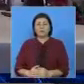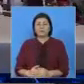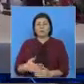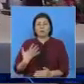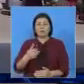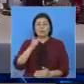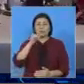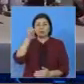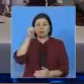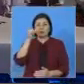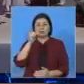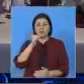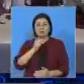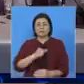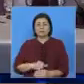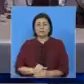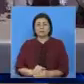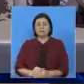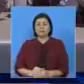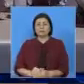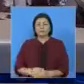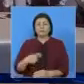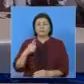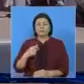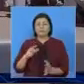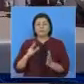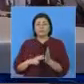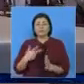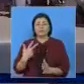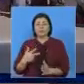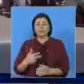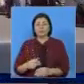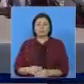айдың ішінде әрі кеткенде бір 183 деп айталамын.